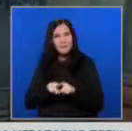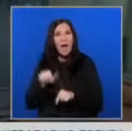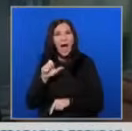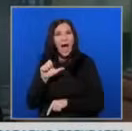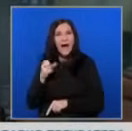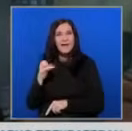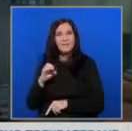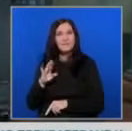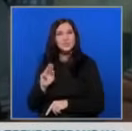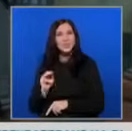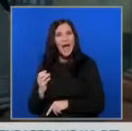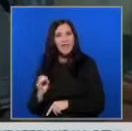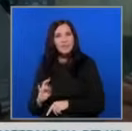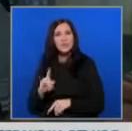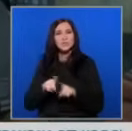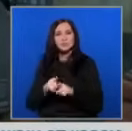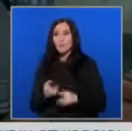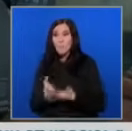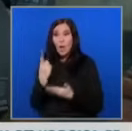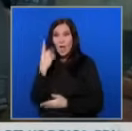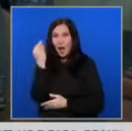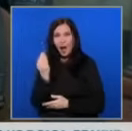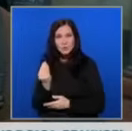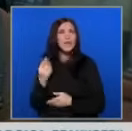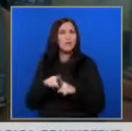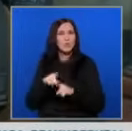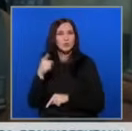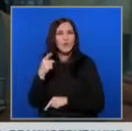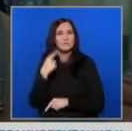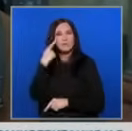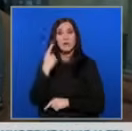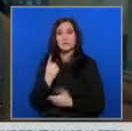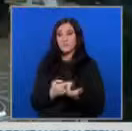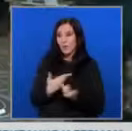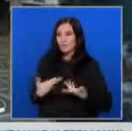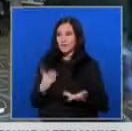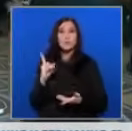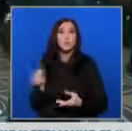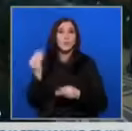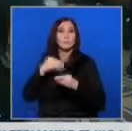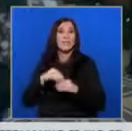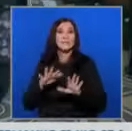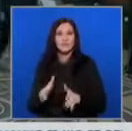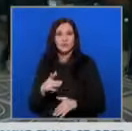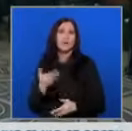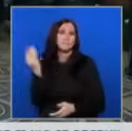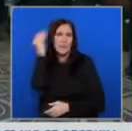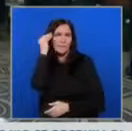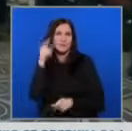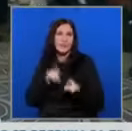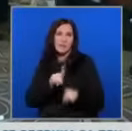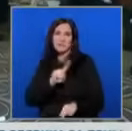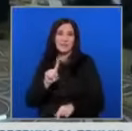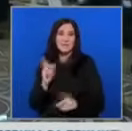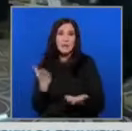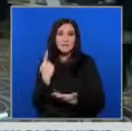също така да помогна на една кауза като тази. Смятам, че всеки от нас може да допринесе с нещо. За да ни напомнят, че все пак не сме само